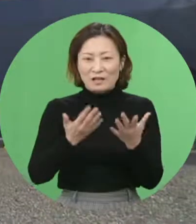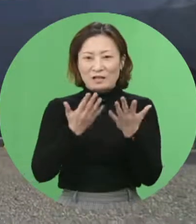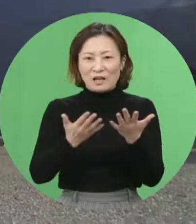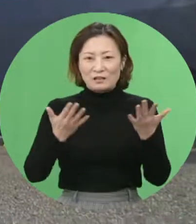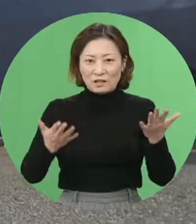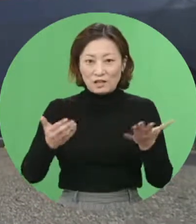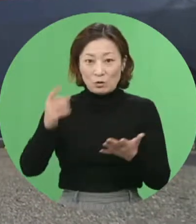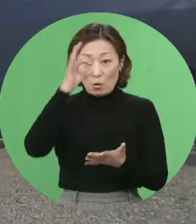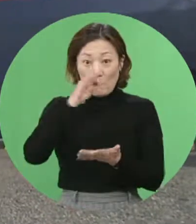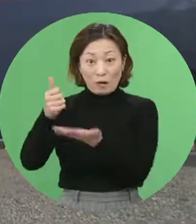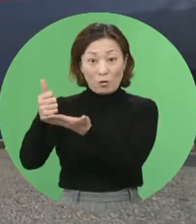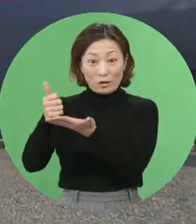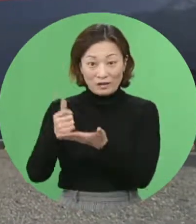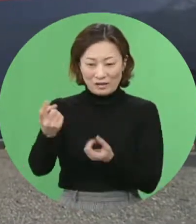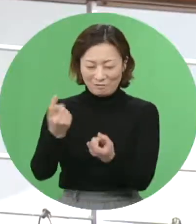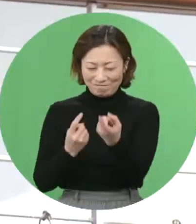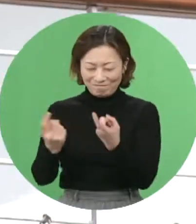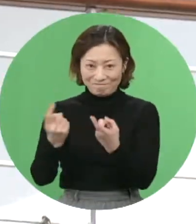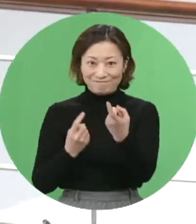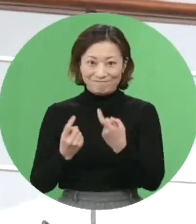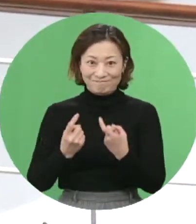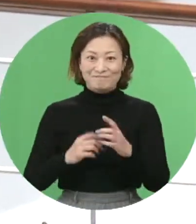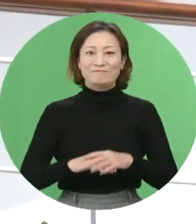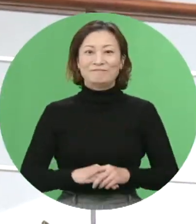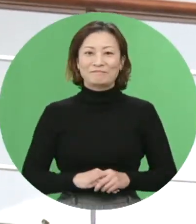光客が訪れています。